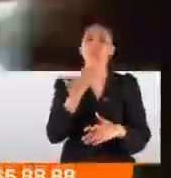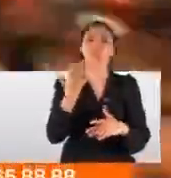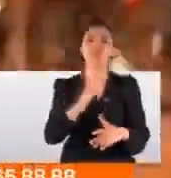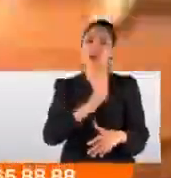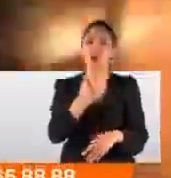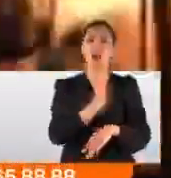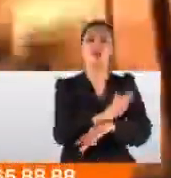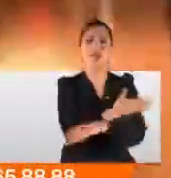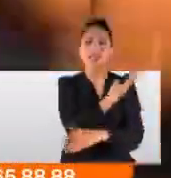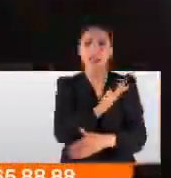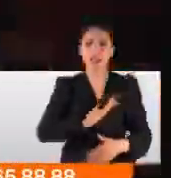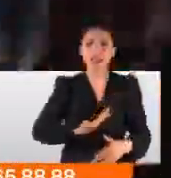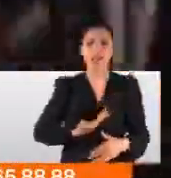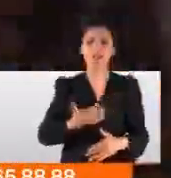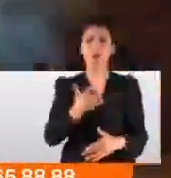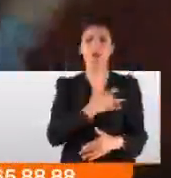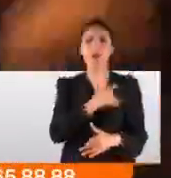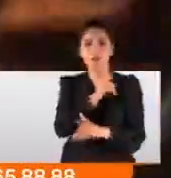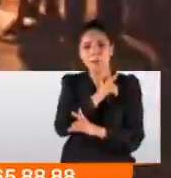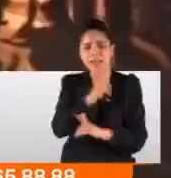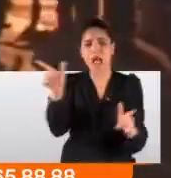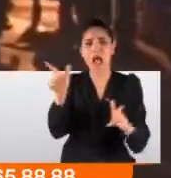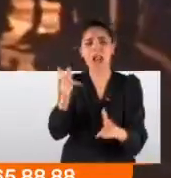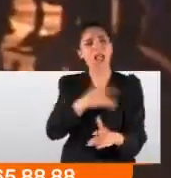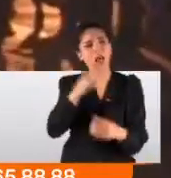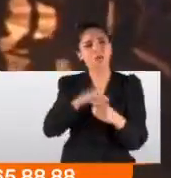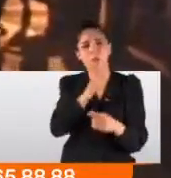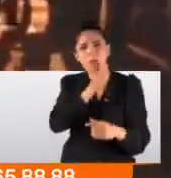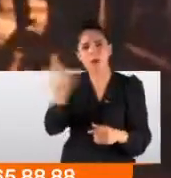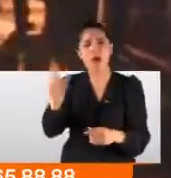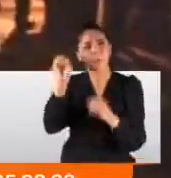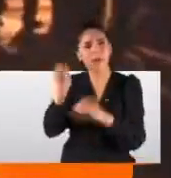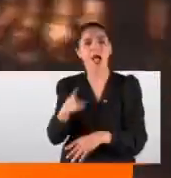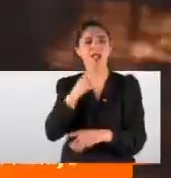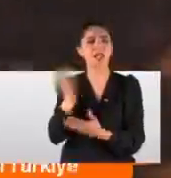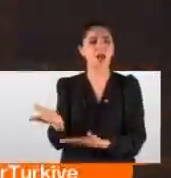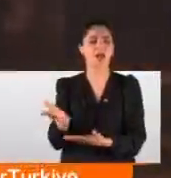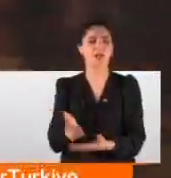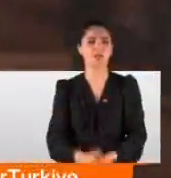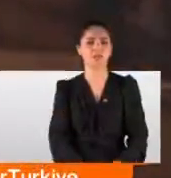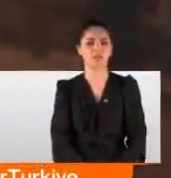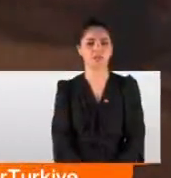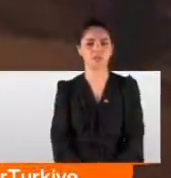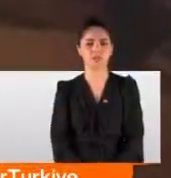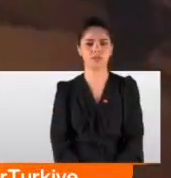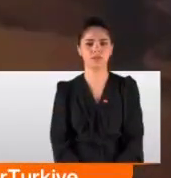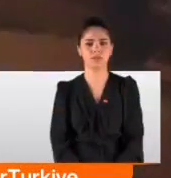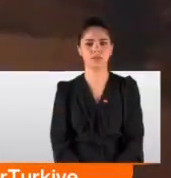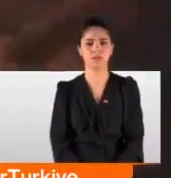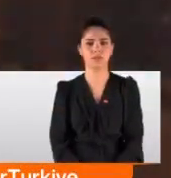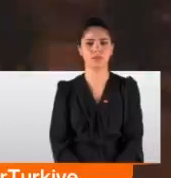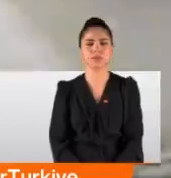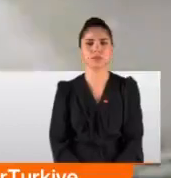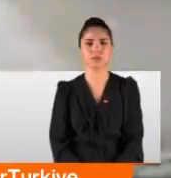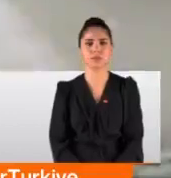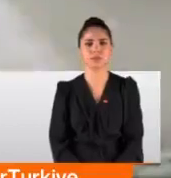iknaya çalıştıkları, kalpten gelen sesleri vardı. Asker teslim ol! Asker teslim ol! Asker